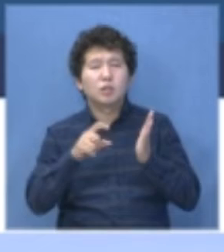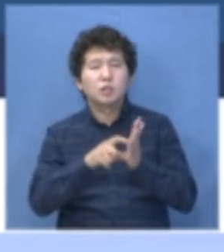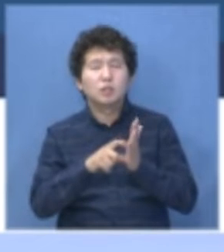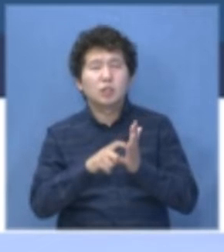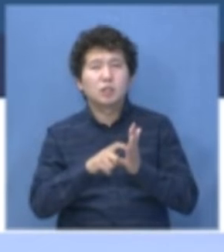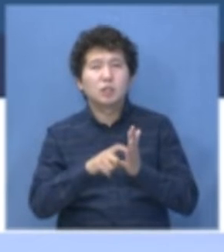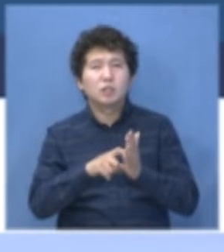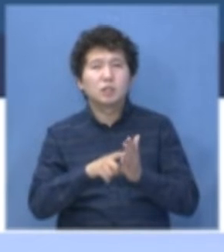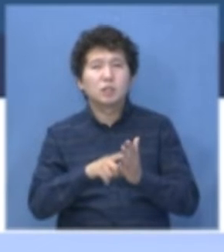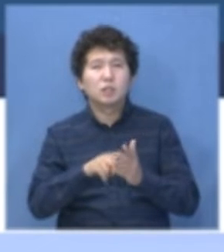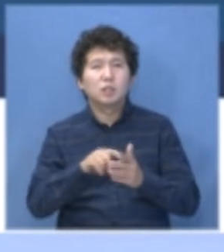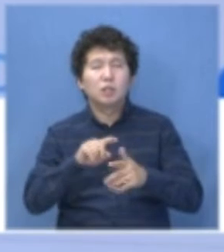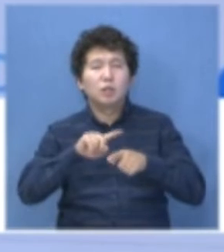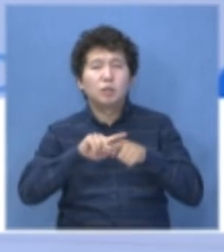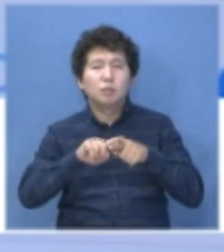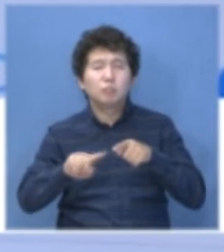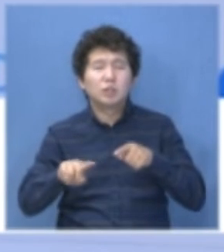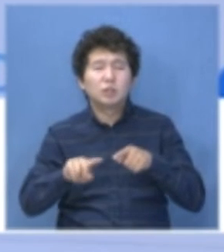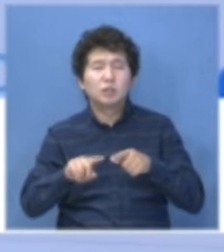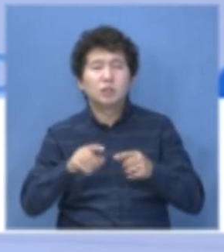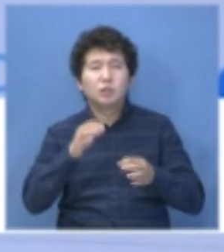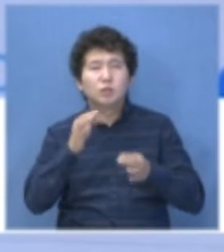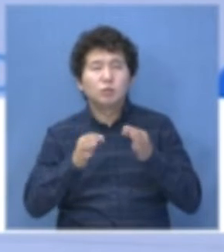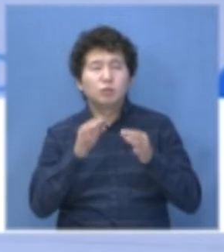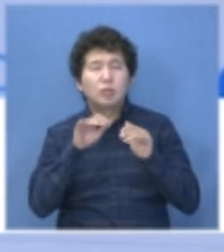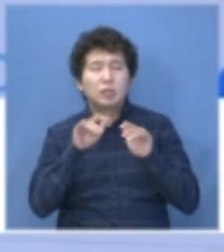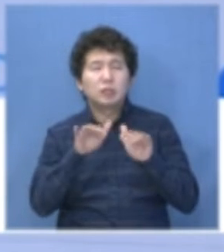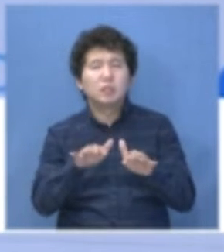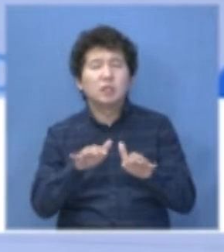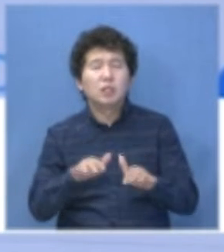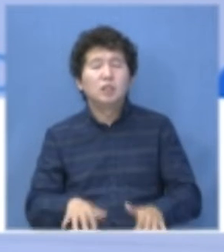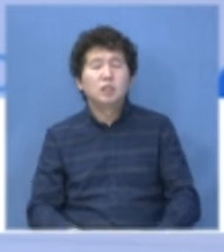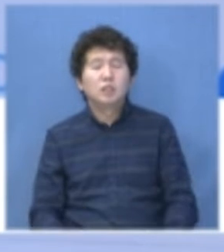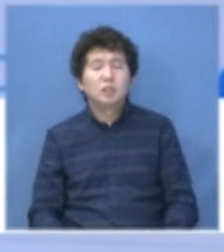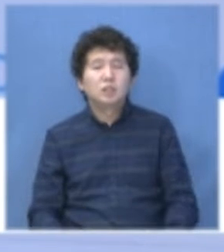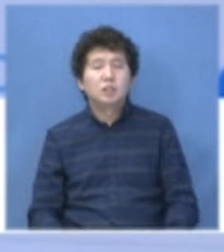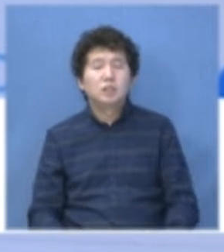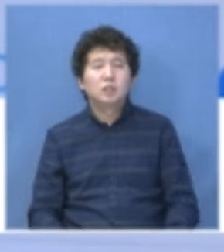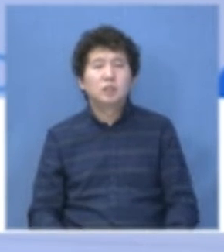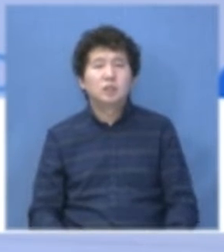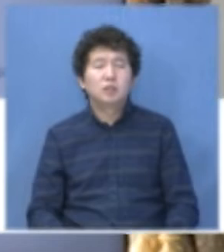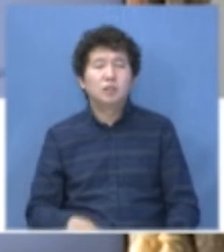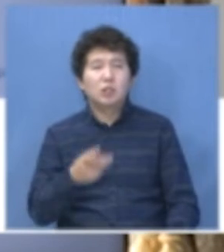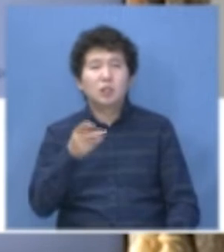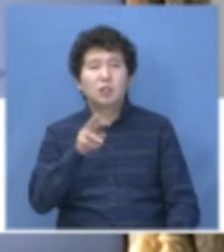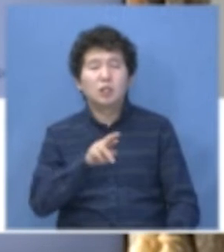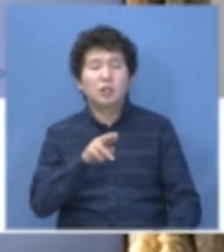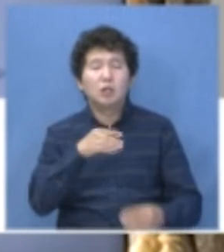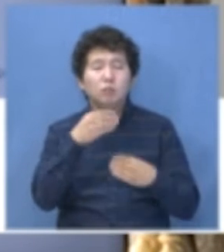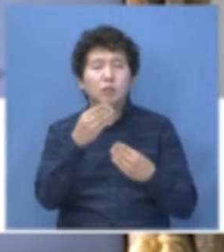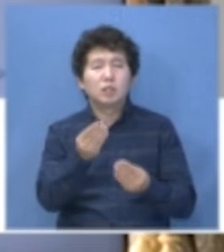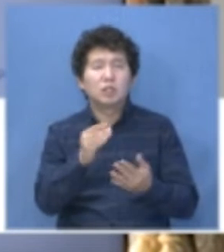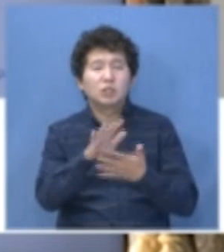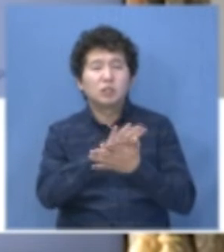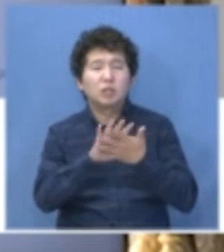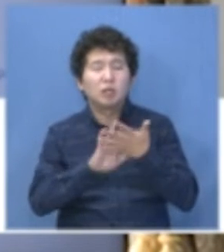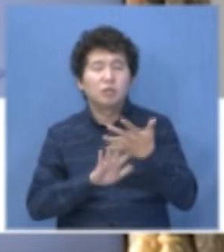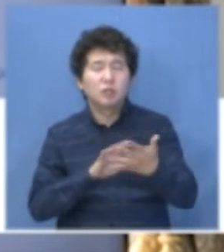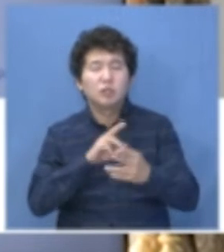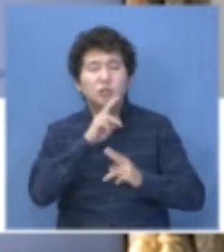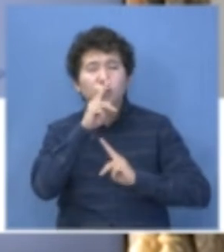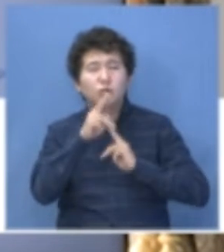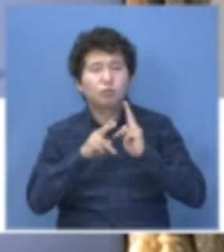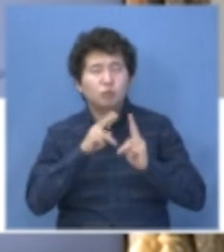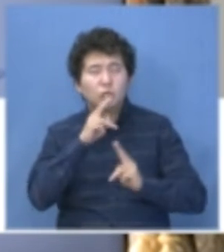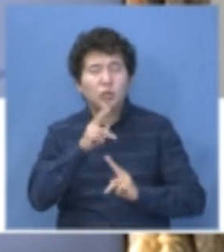обеспечению оперативности и доступности судопроизводства. Электронная площадка предназначена для подачи заявлений, ходатайств и жалоб по